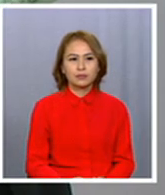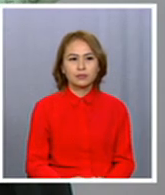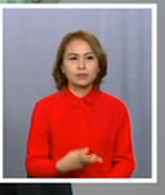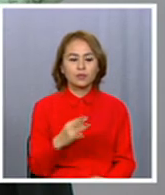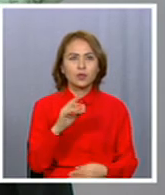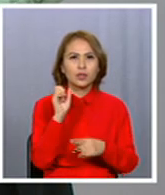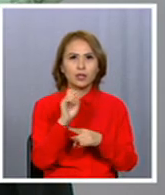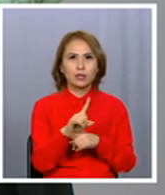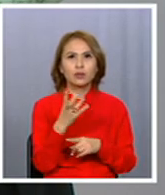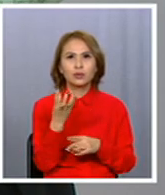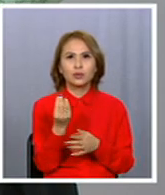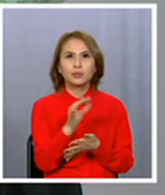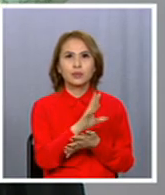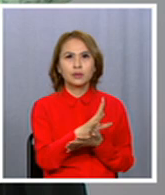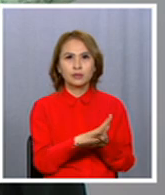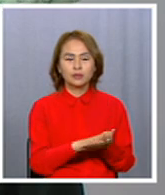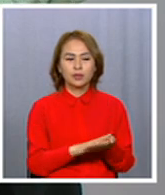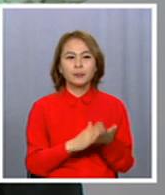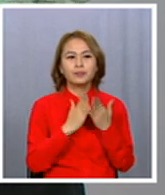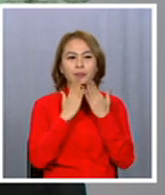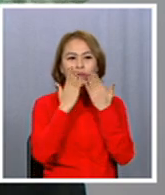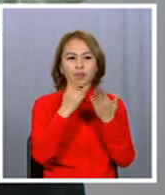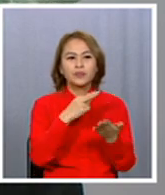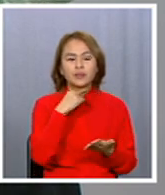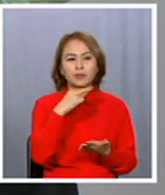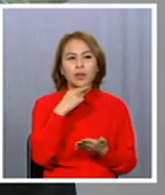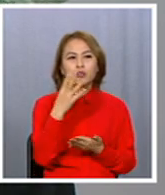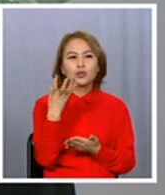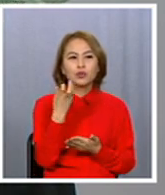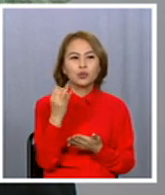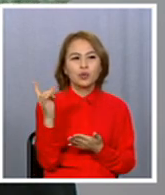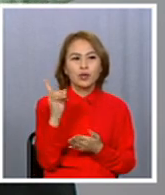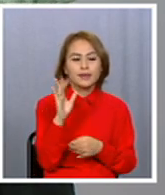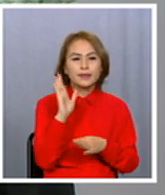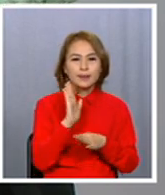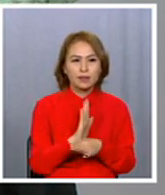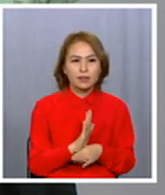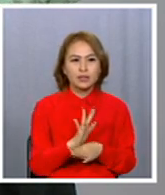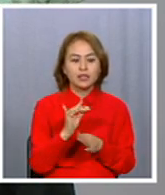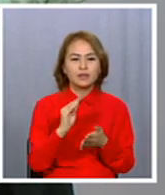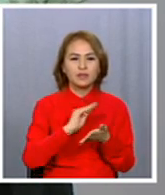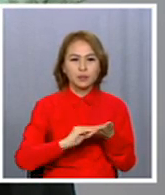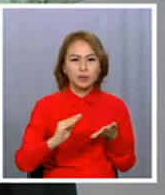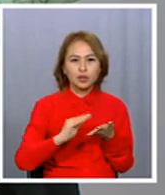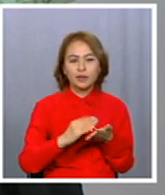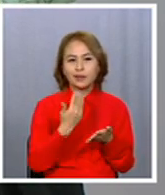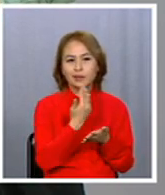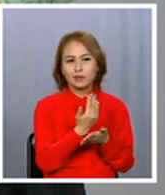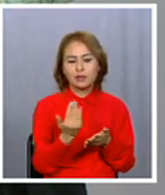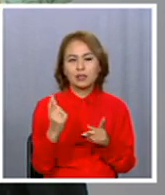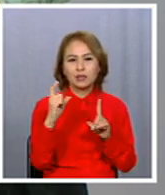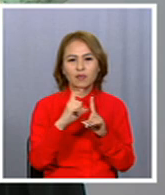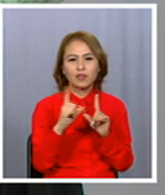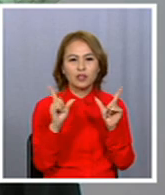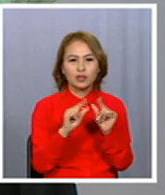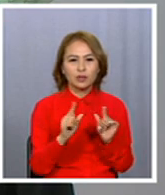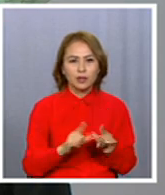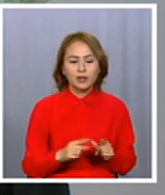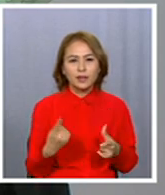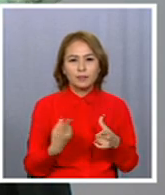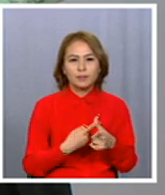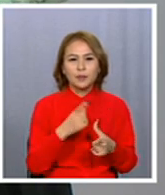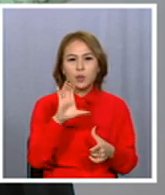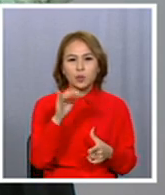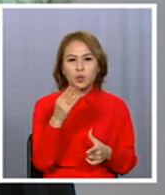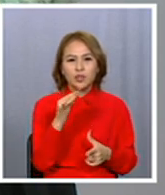этом не заканчиваются. Прочтите внимательно еще раз эти задачи и выпишите из них словосочетания имена